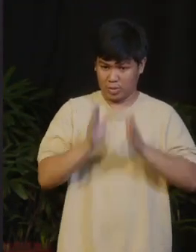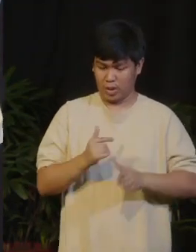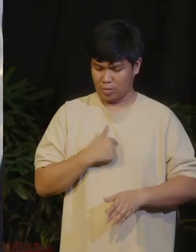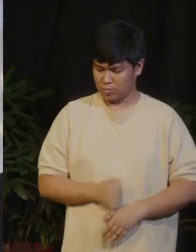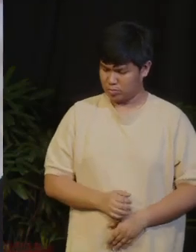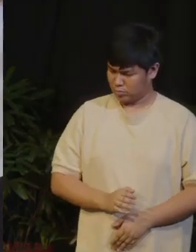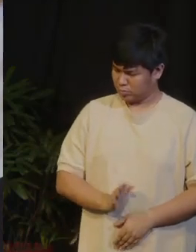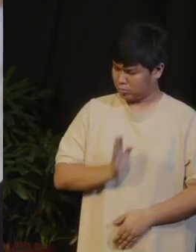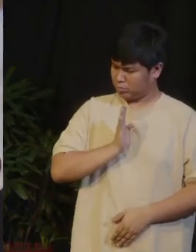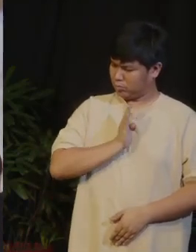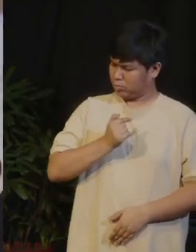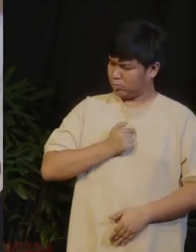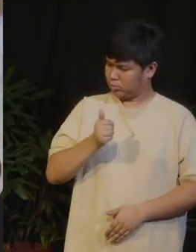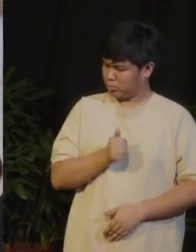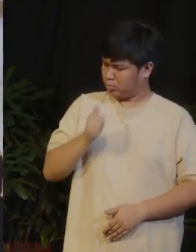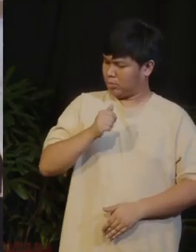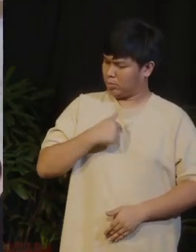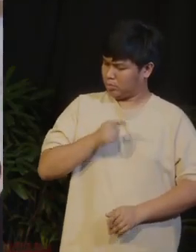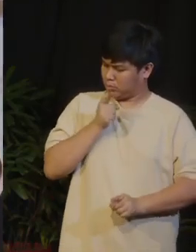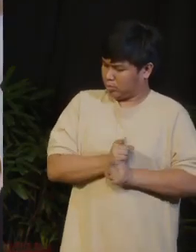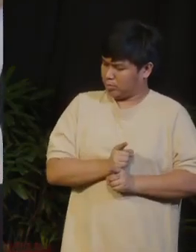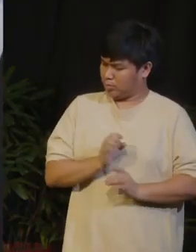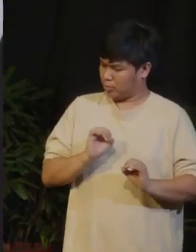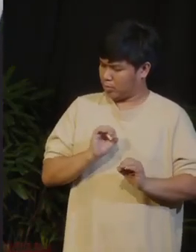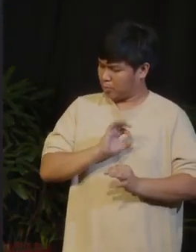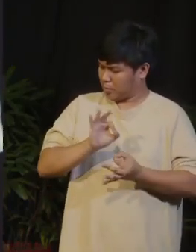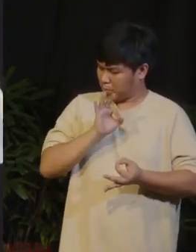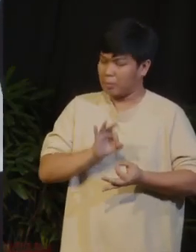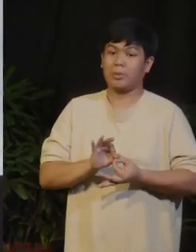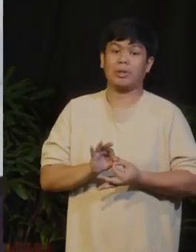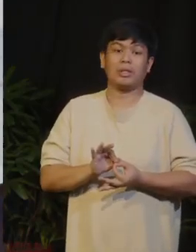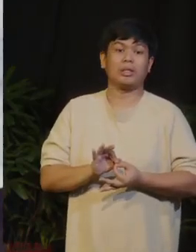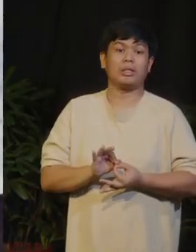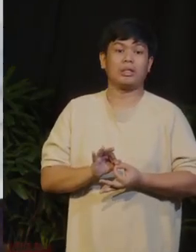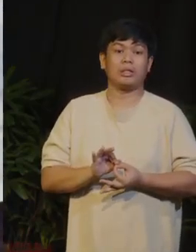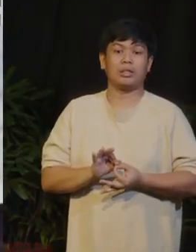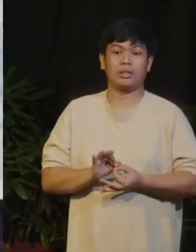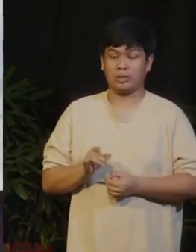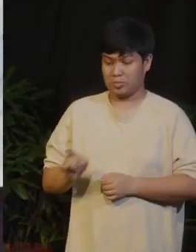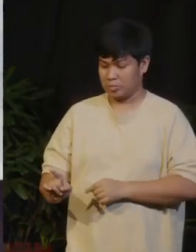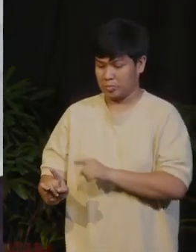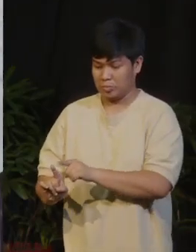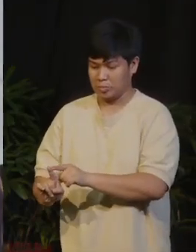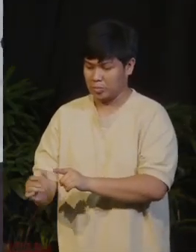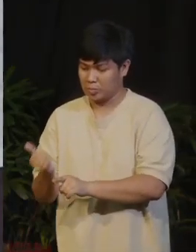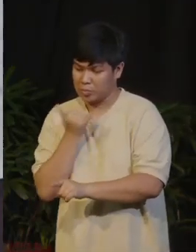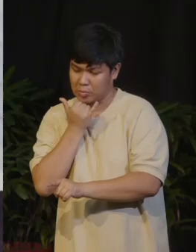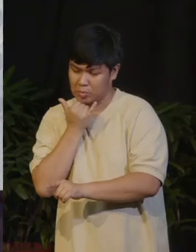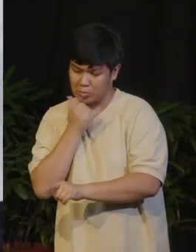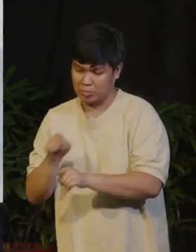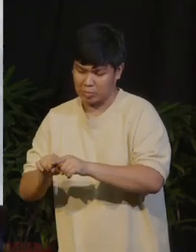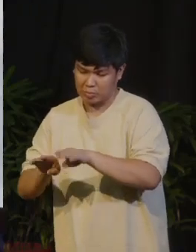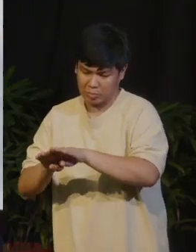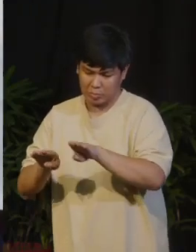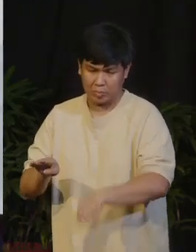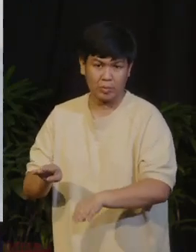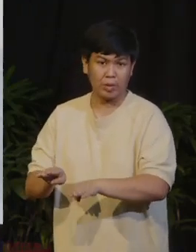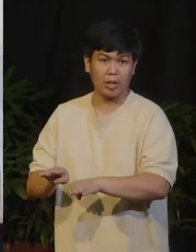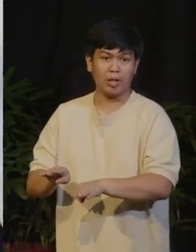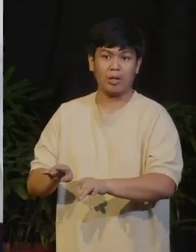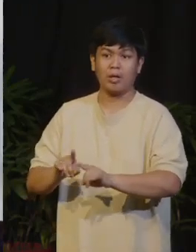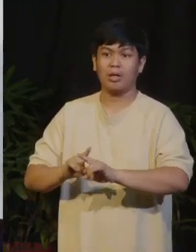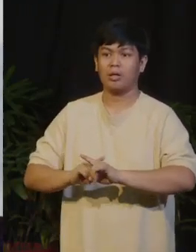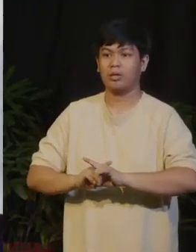mismo ay guilty. Hinuhusgahan mo ang iyong kapwa ng isang pagkukulang na ikaw